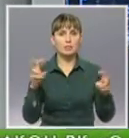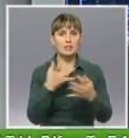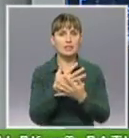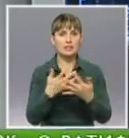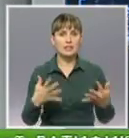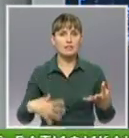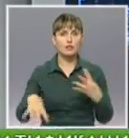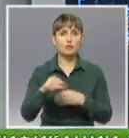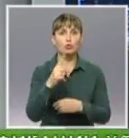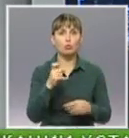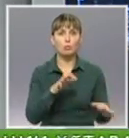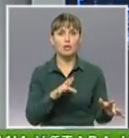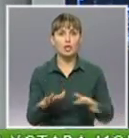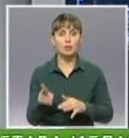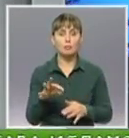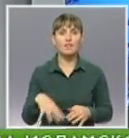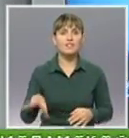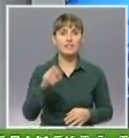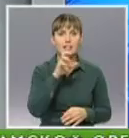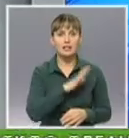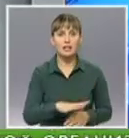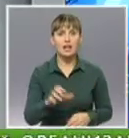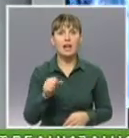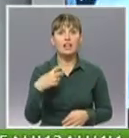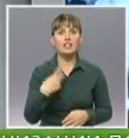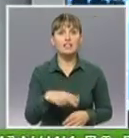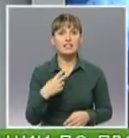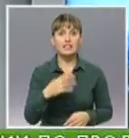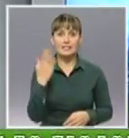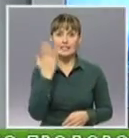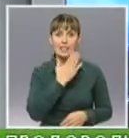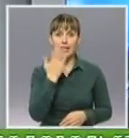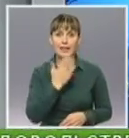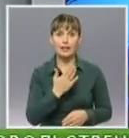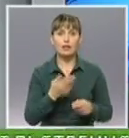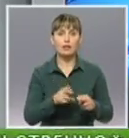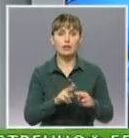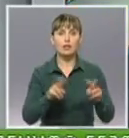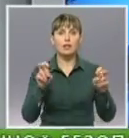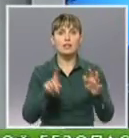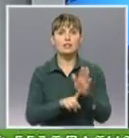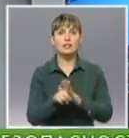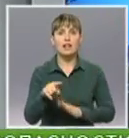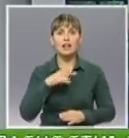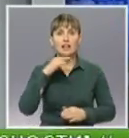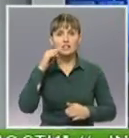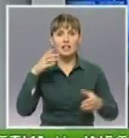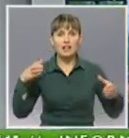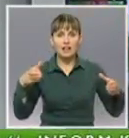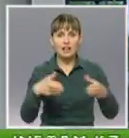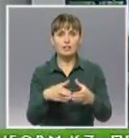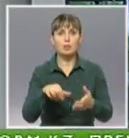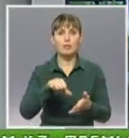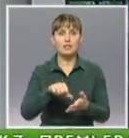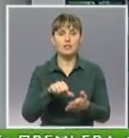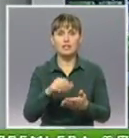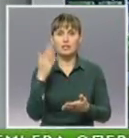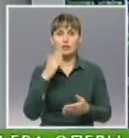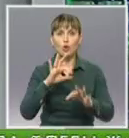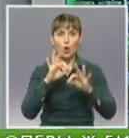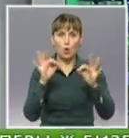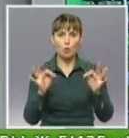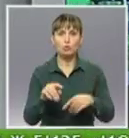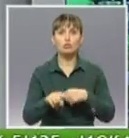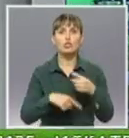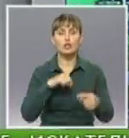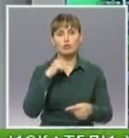международные экспедиции, всего 100 мероприятий по всей стране. А 20-серийную киноэпопею о становлении казахского ханства представят зрителям